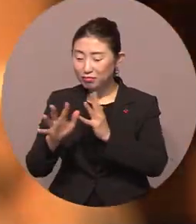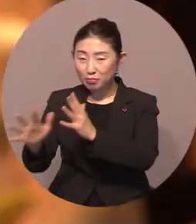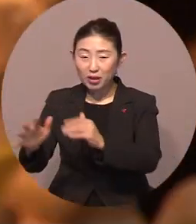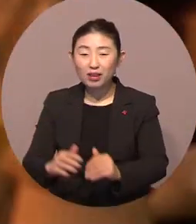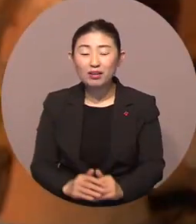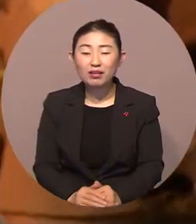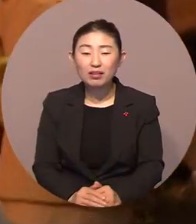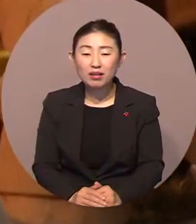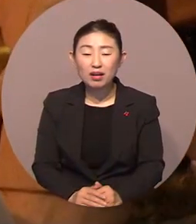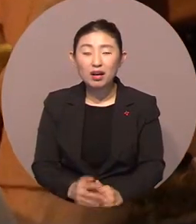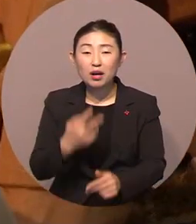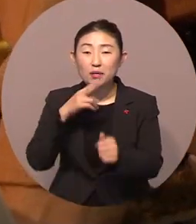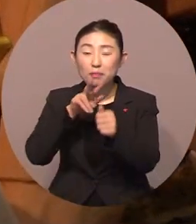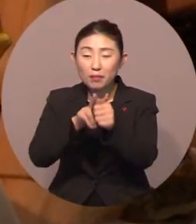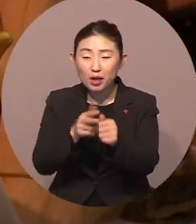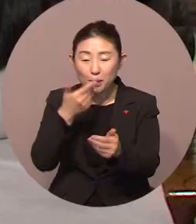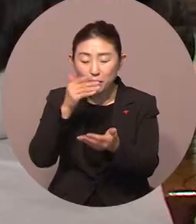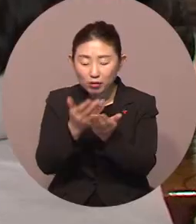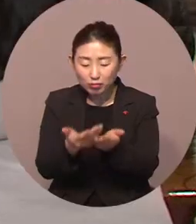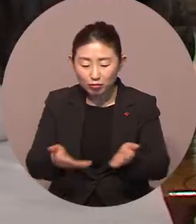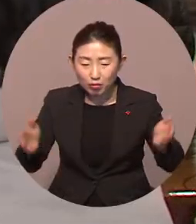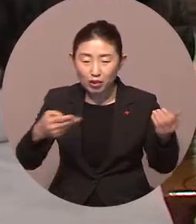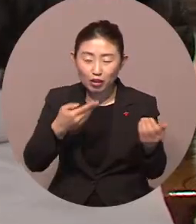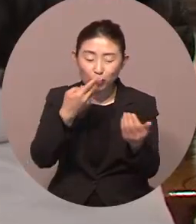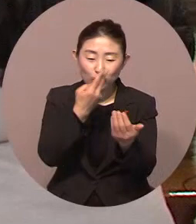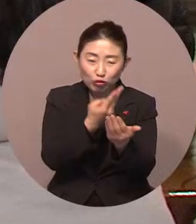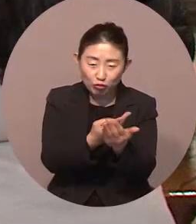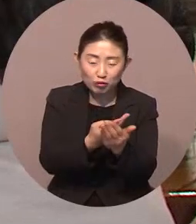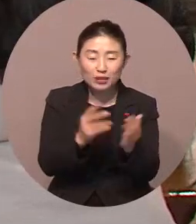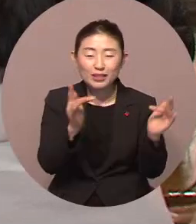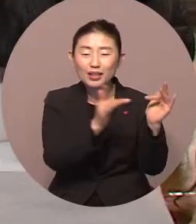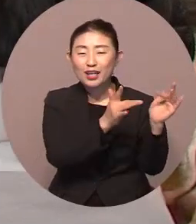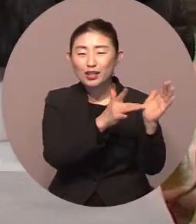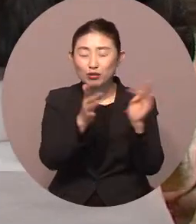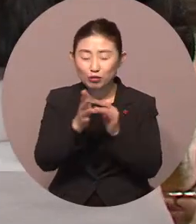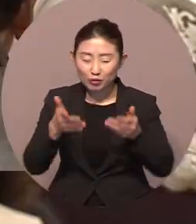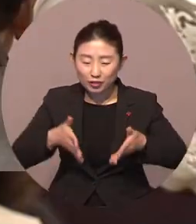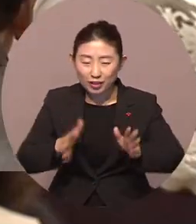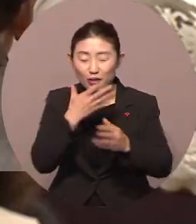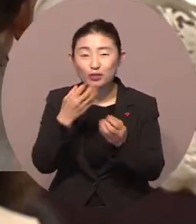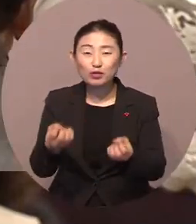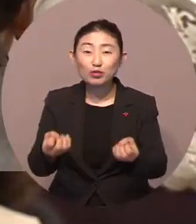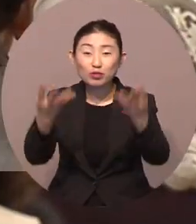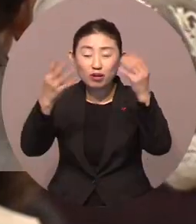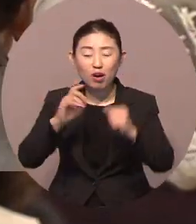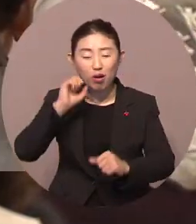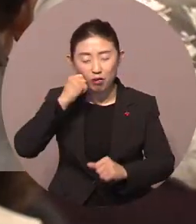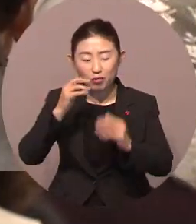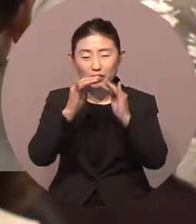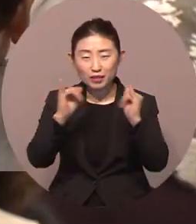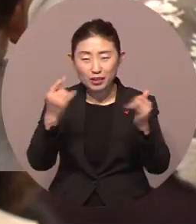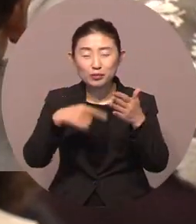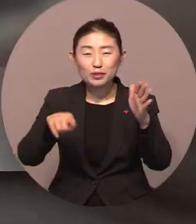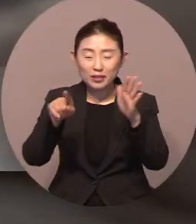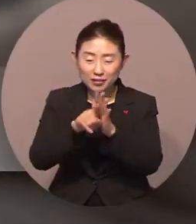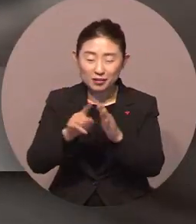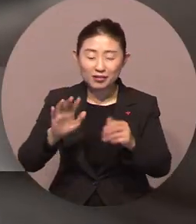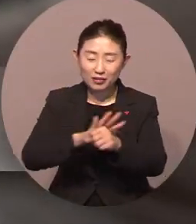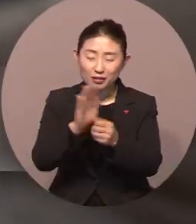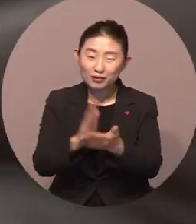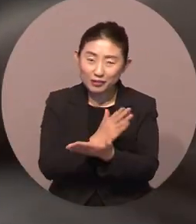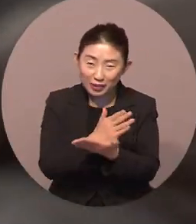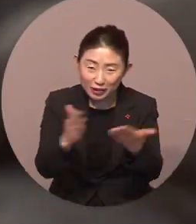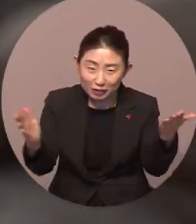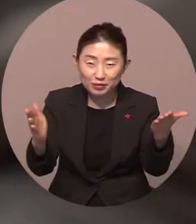말 구유에 누운 아기 예수의 탄생을 축복하고 소외되고 어려운 이웃들과 사랑을 나누는 성탄이 되길 바라는